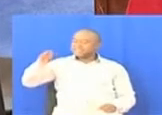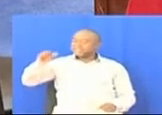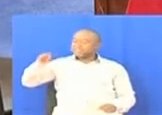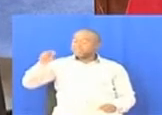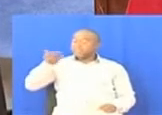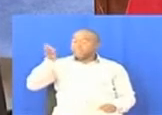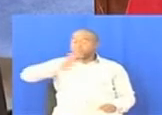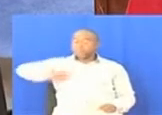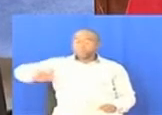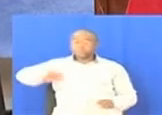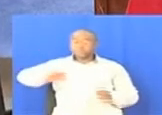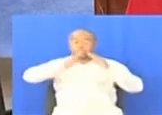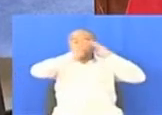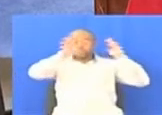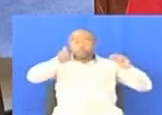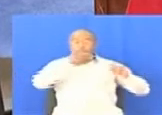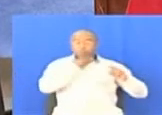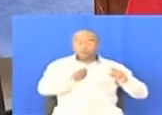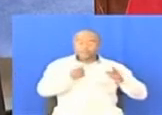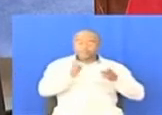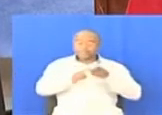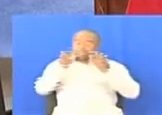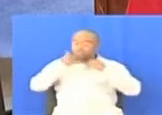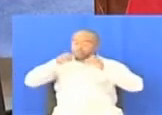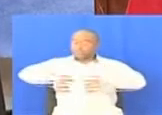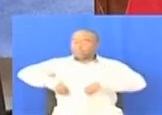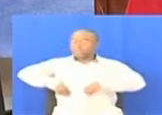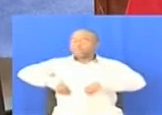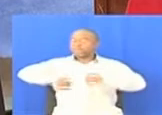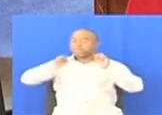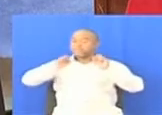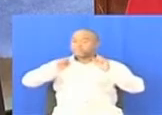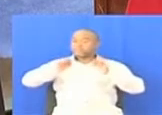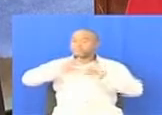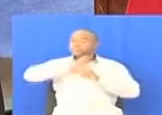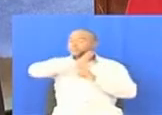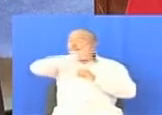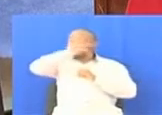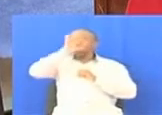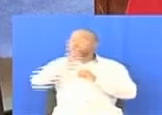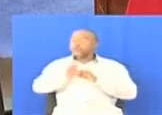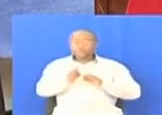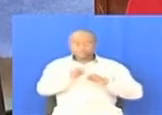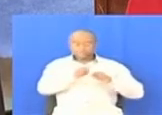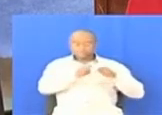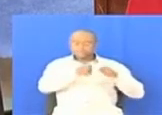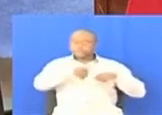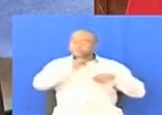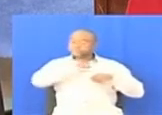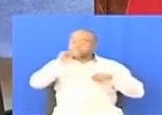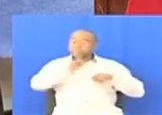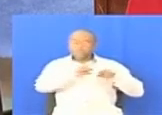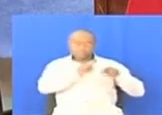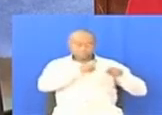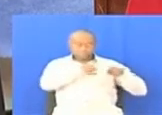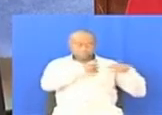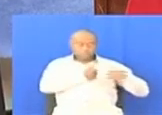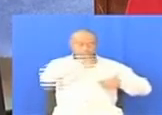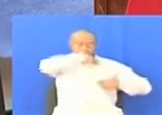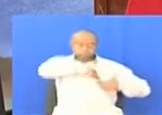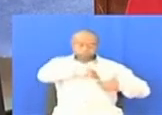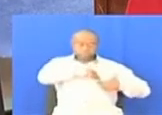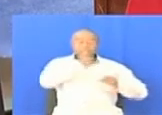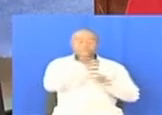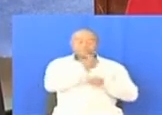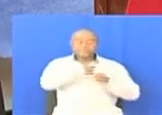Bwana na nyumba ya mfalme, na yote yaliyomuingia Selemani moyoni mwake ayafanye nyumbani mwa Bwana na